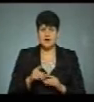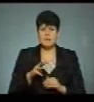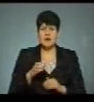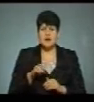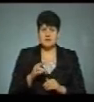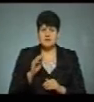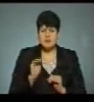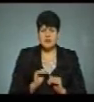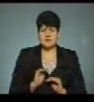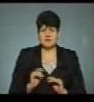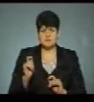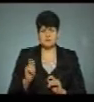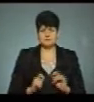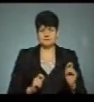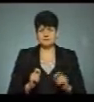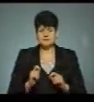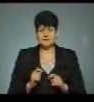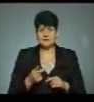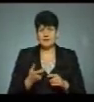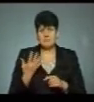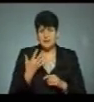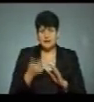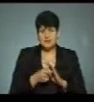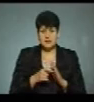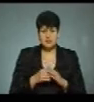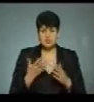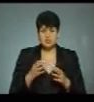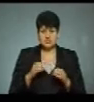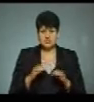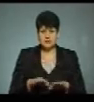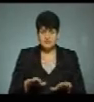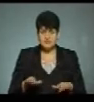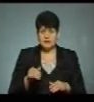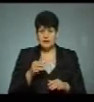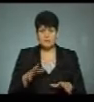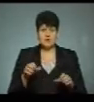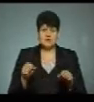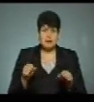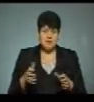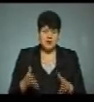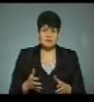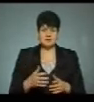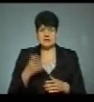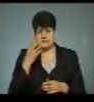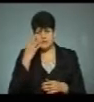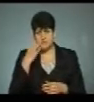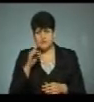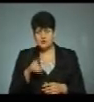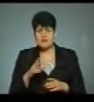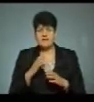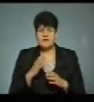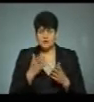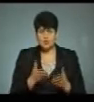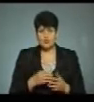вони такі, як то п'ятий клас, ще не зібрані ще діти, вони не можуть триматися, вони забувають, що вони в